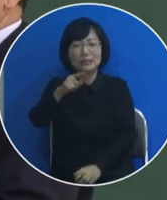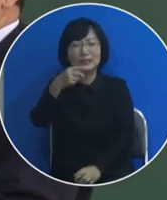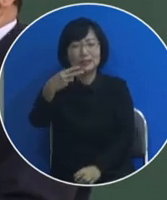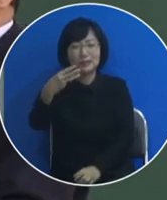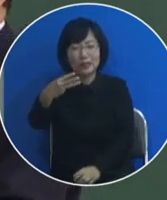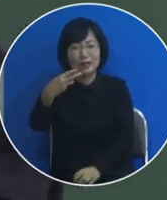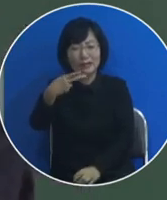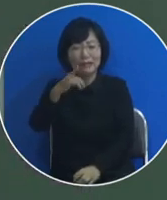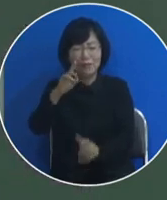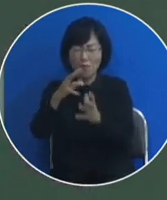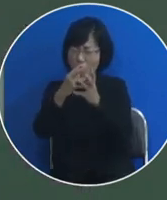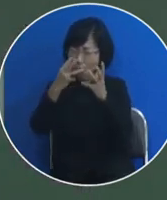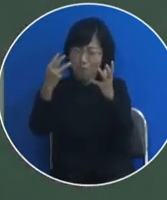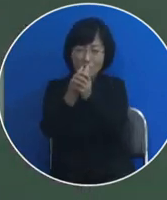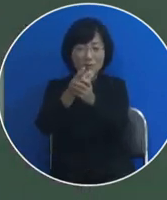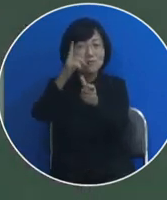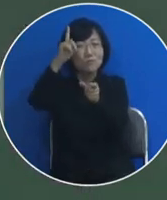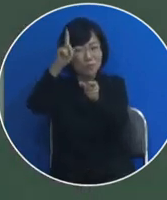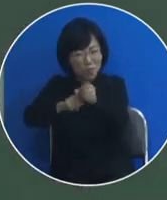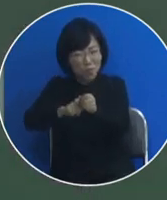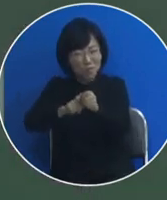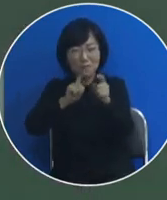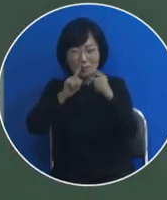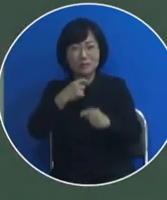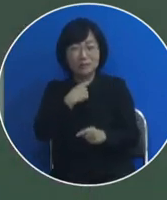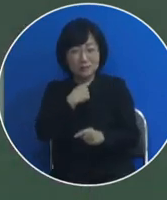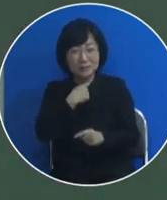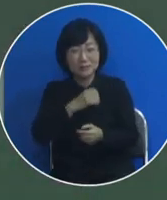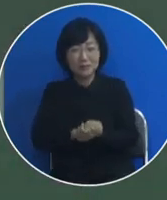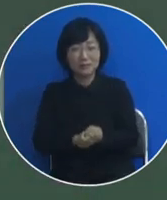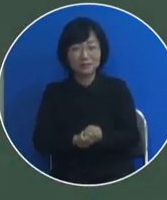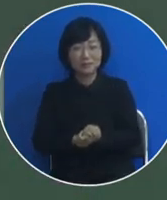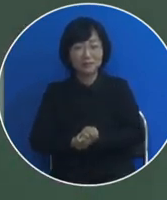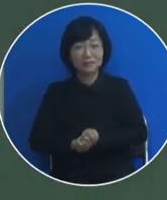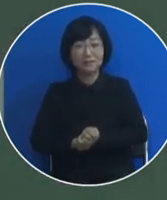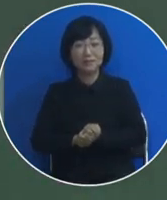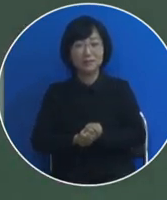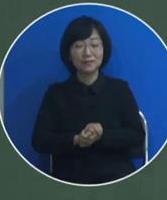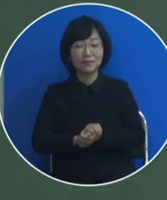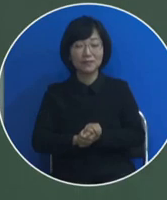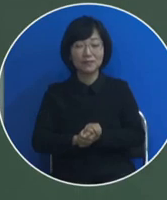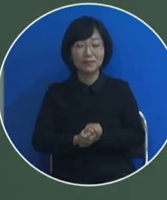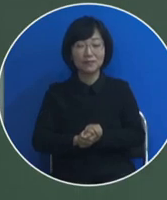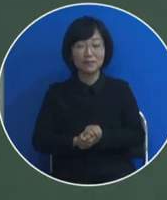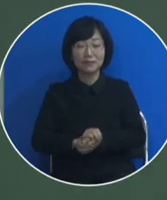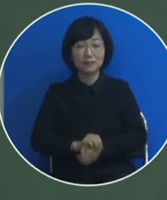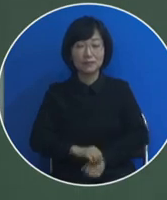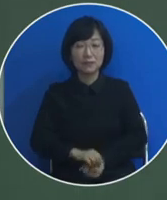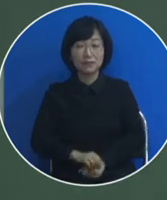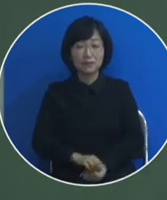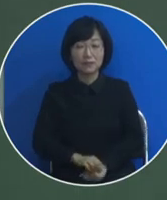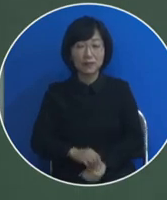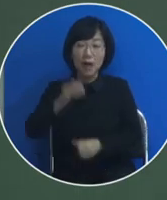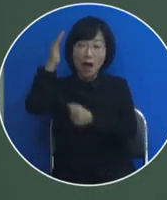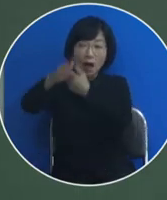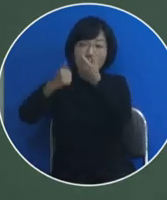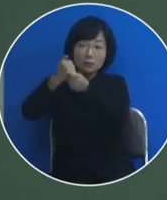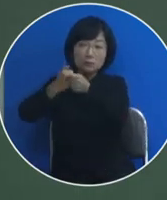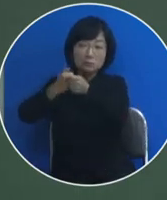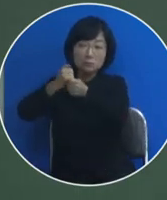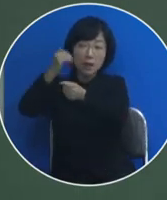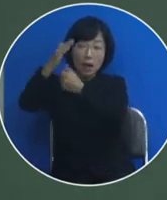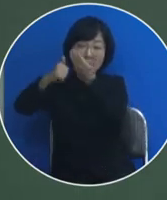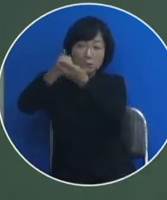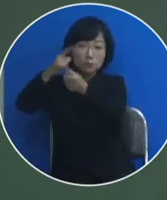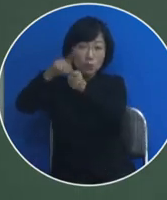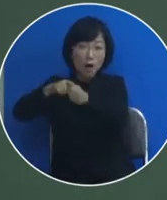절대 목표다. It's the absolute goal. 알든 모르든 이 안에 있은 사람이라면